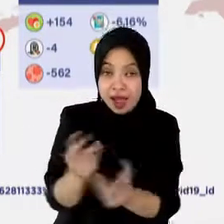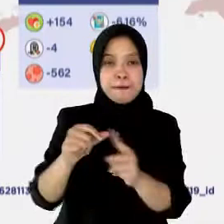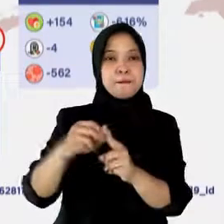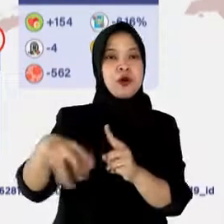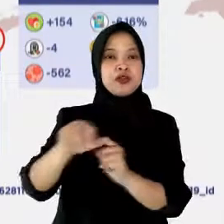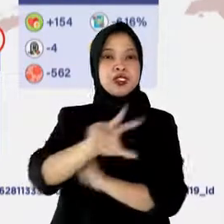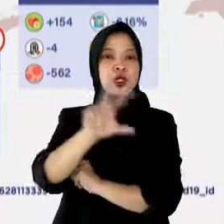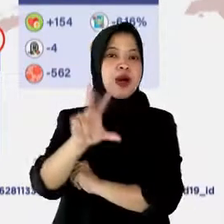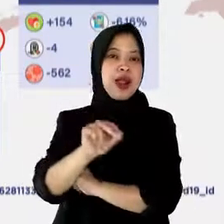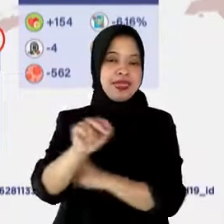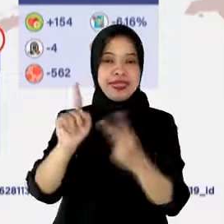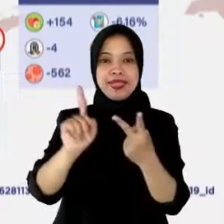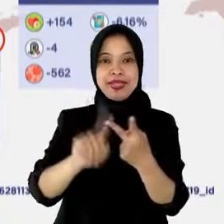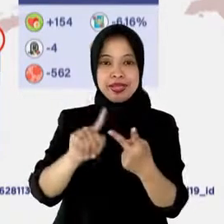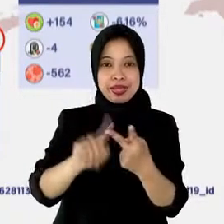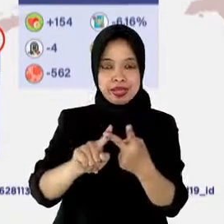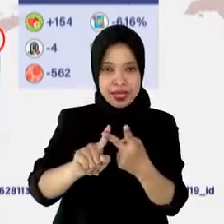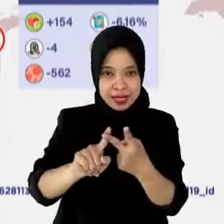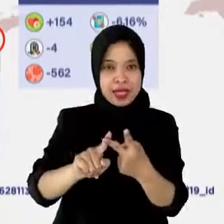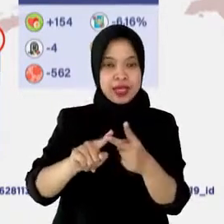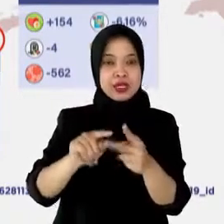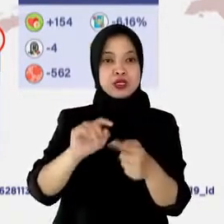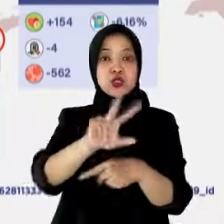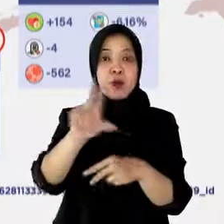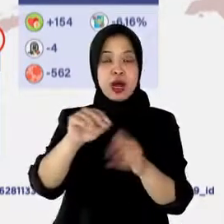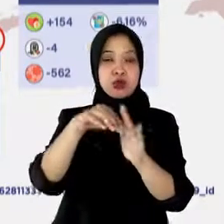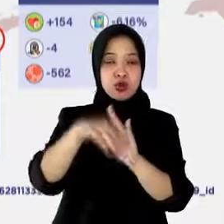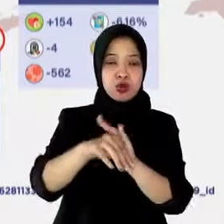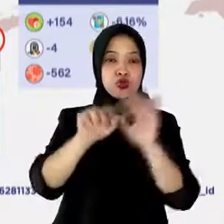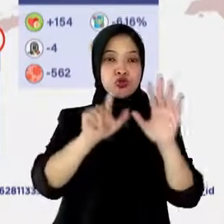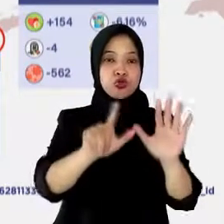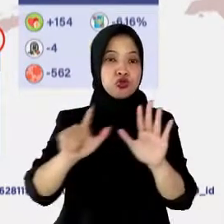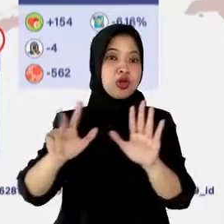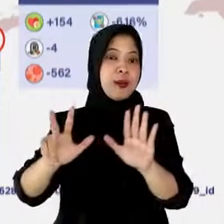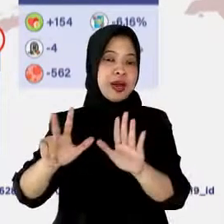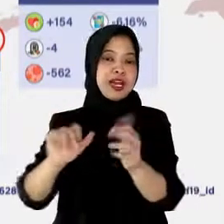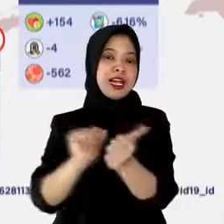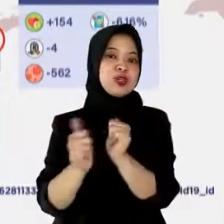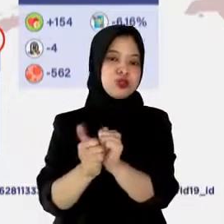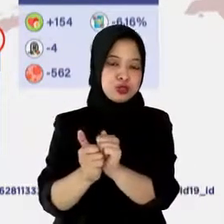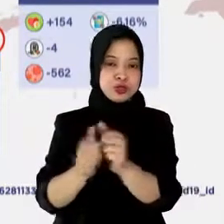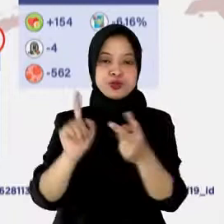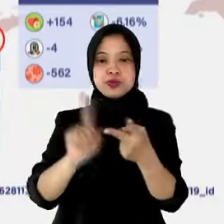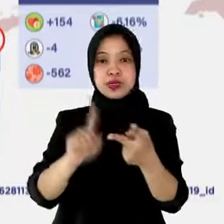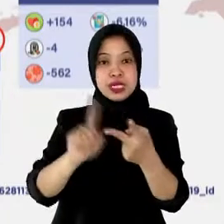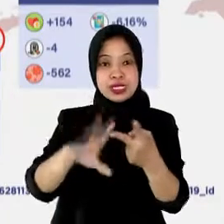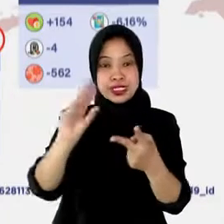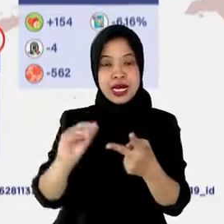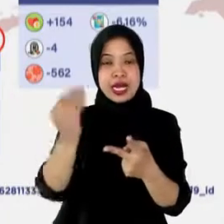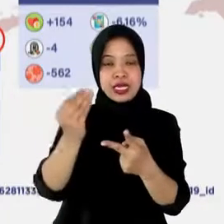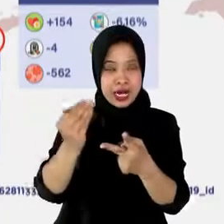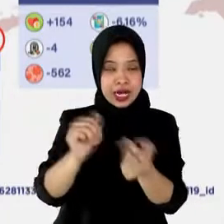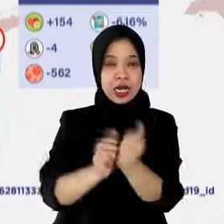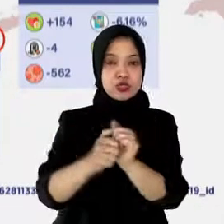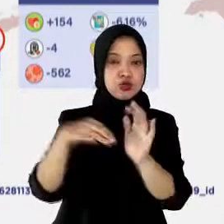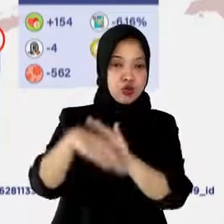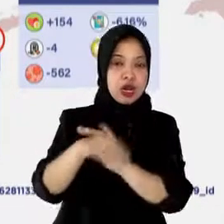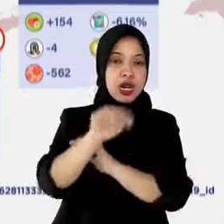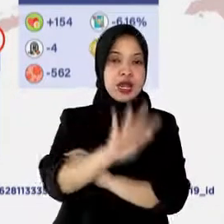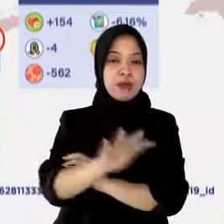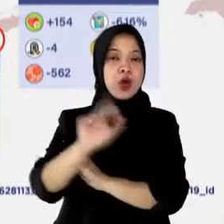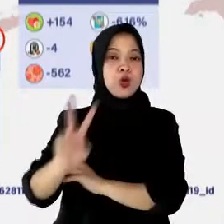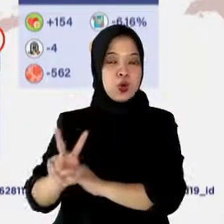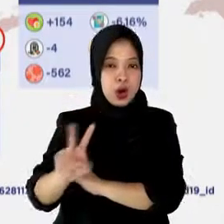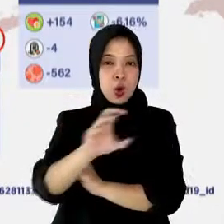dari Jawa Barat turun 7128 kasus DKI Jakarta turun